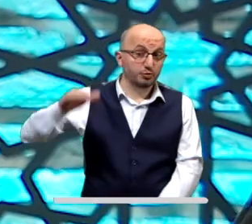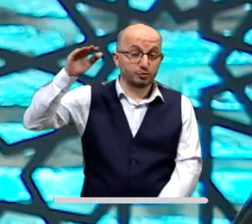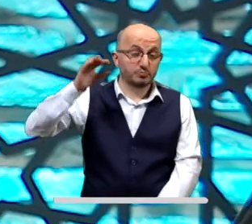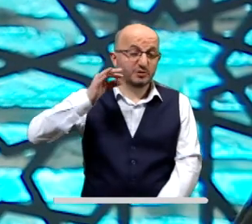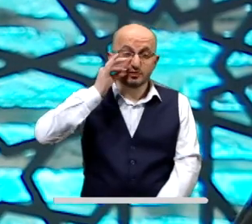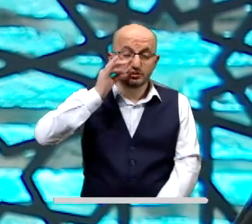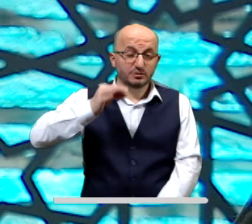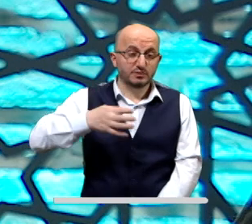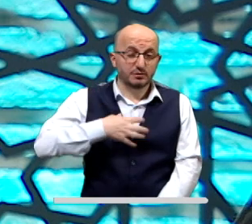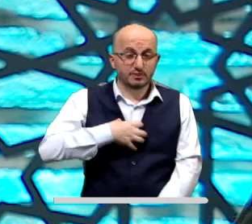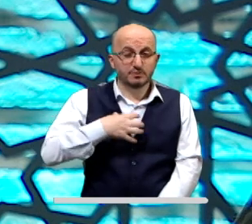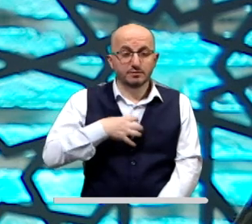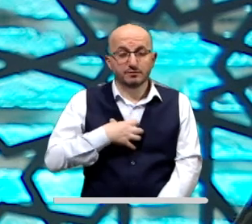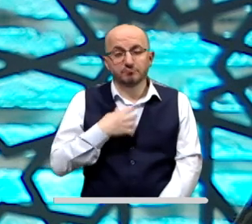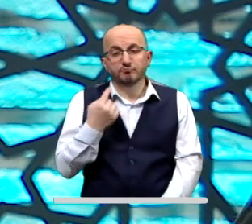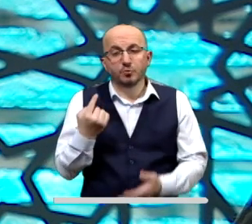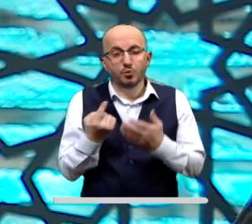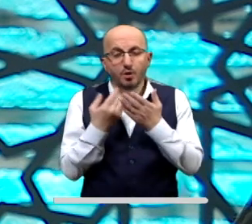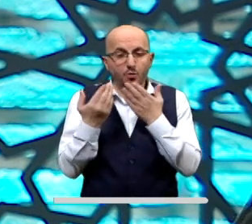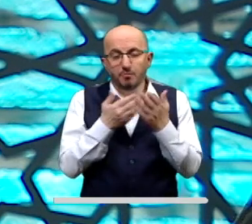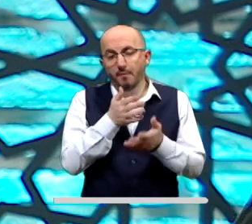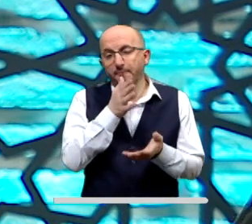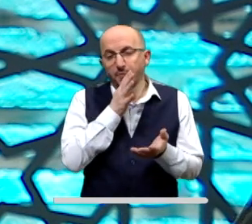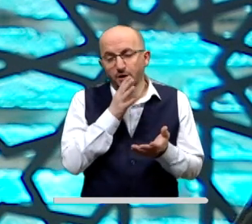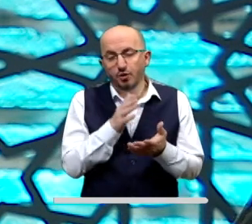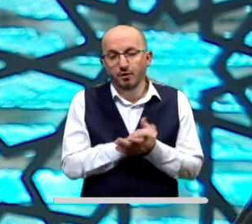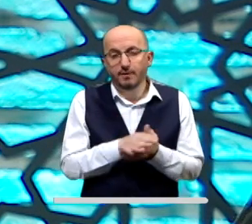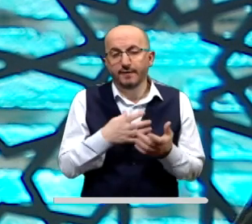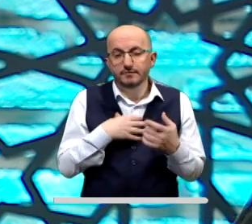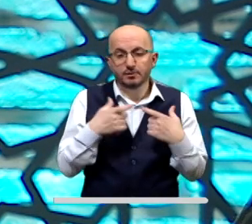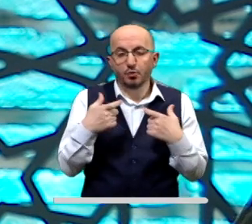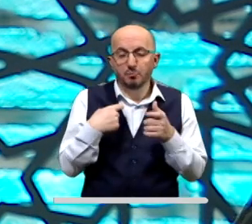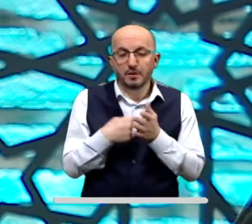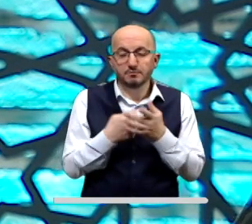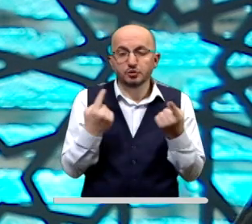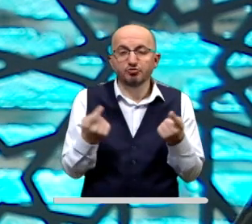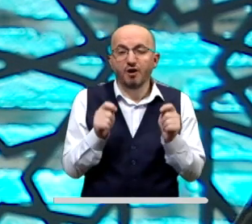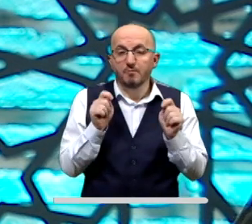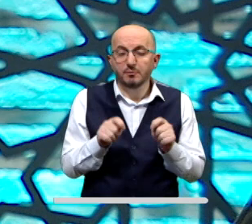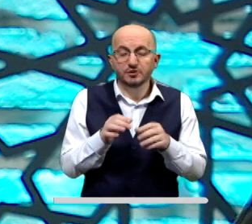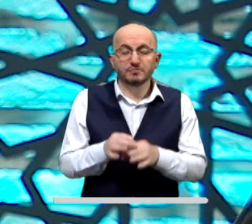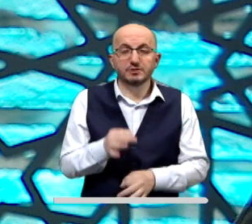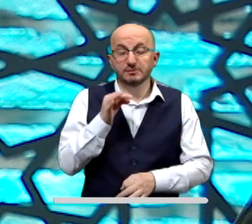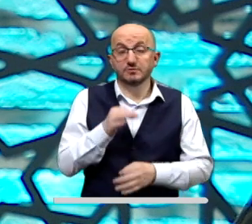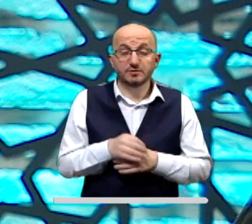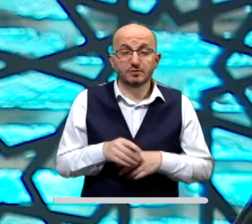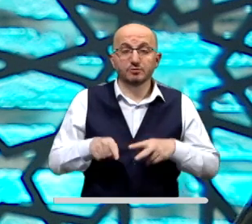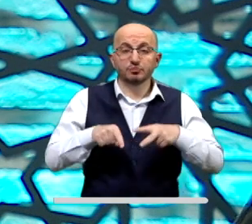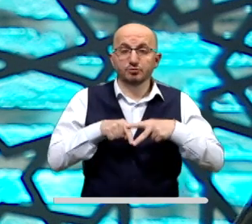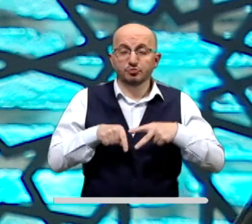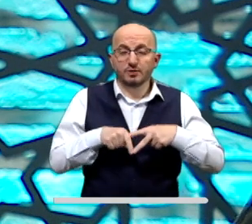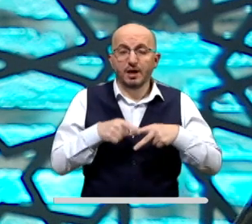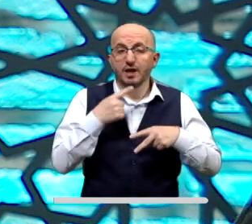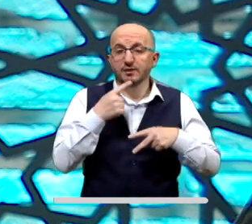kendisi kendi kendine bir şeyler Okuyup kendini koruma adına bir şeyler yapabilecek birinin muska diye